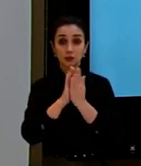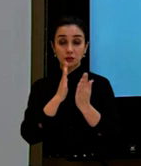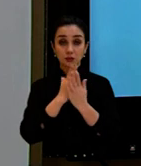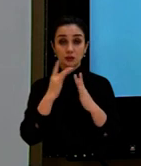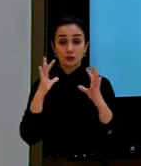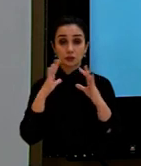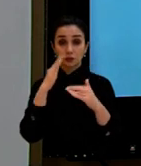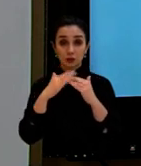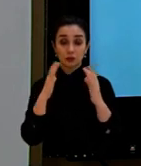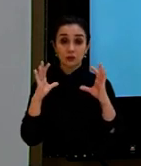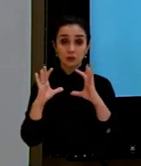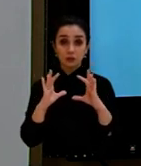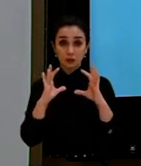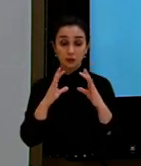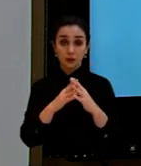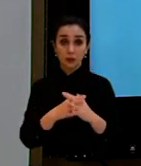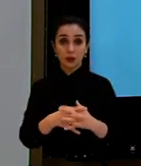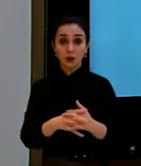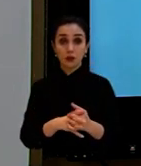около окружности.